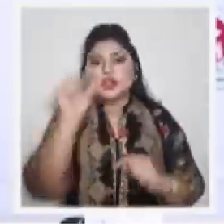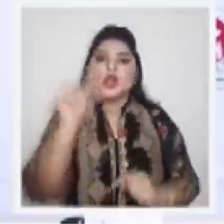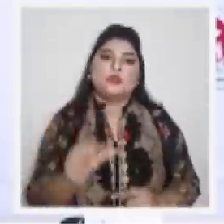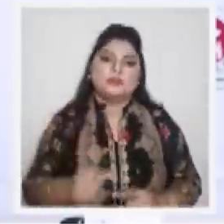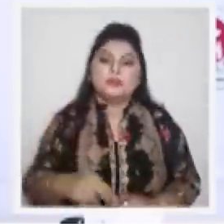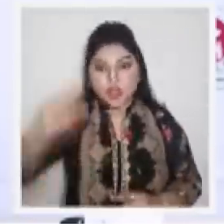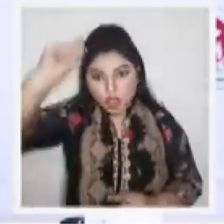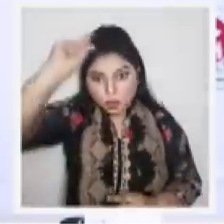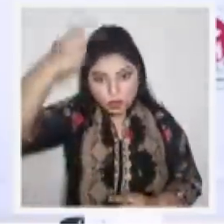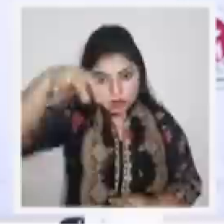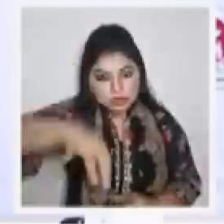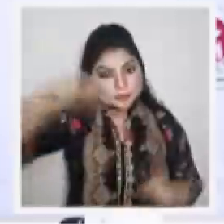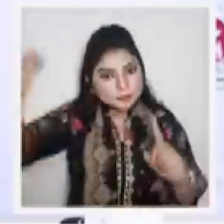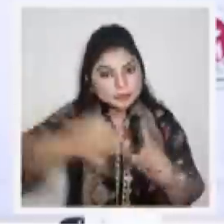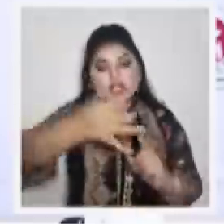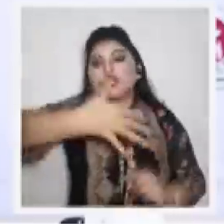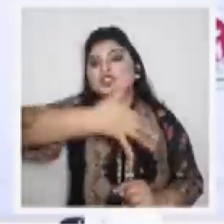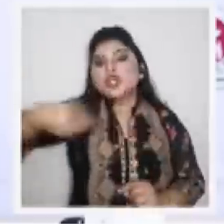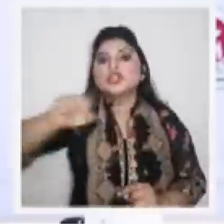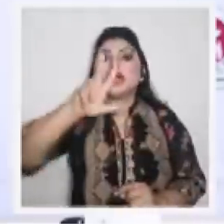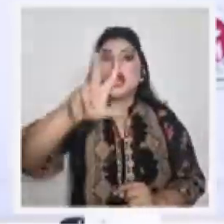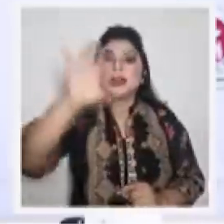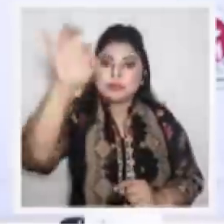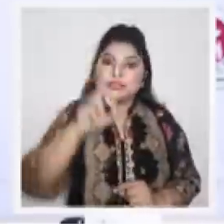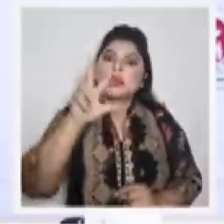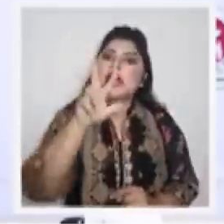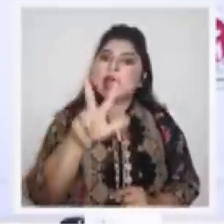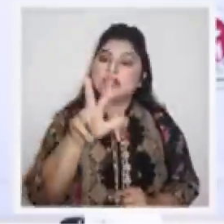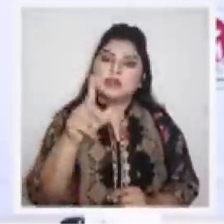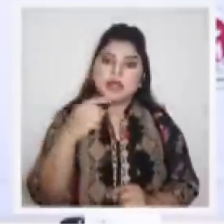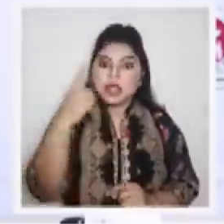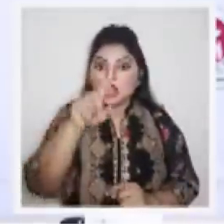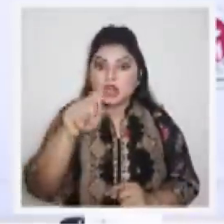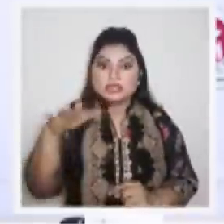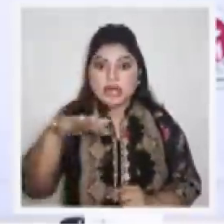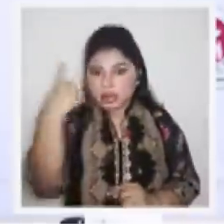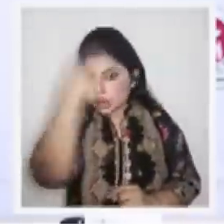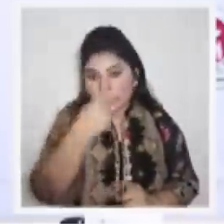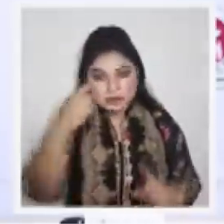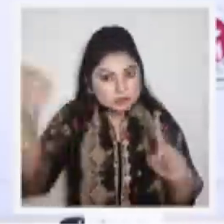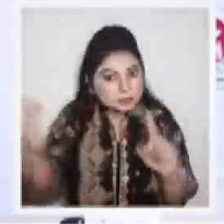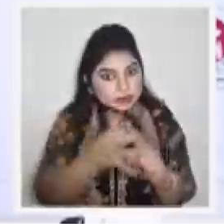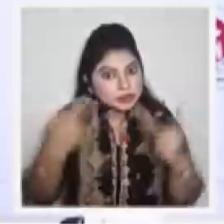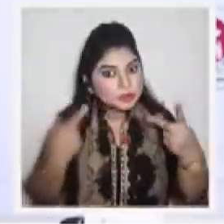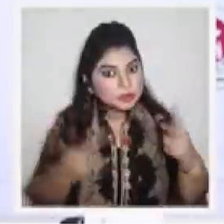সবচেয়ে কম, যেখানে 240.4 প্রতি 10 লক্ষ লোকের মধ্যে। এবার বরিশাল ডিভিশনে অ্যাটাক